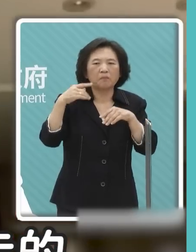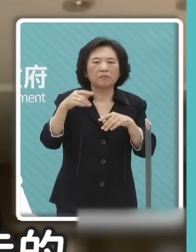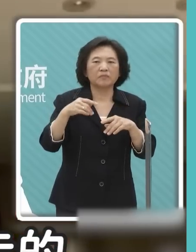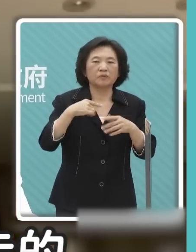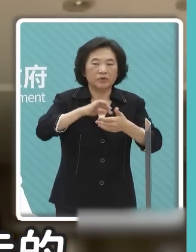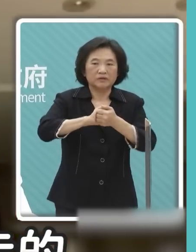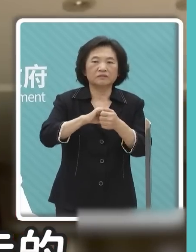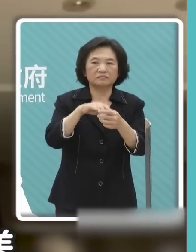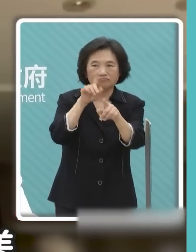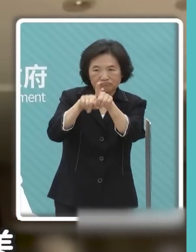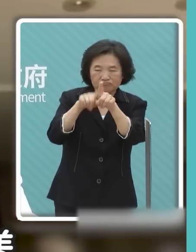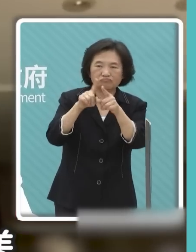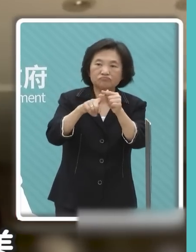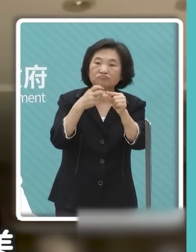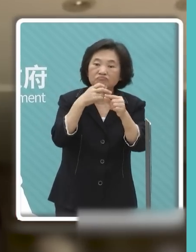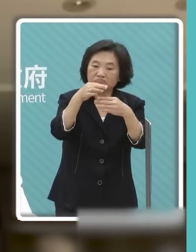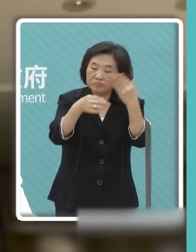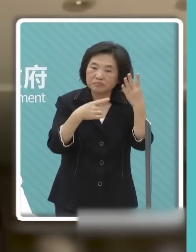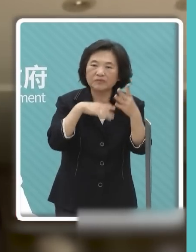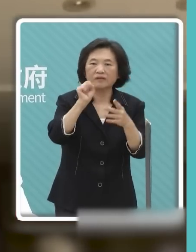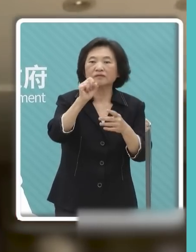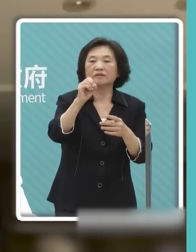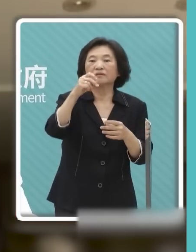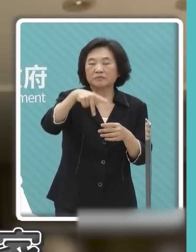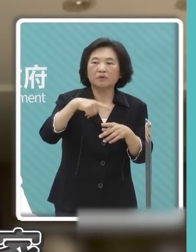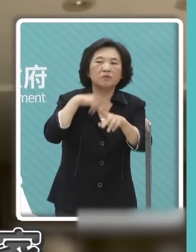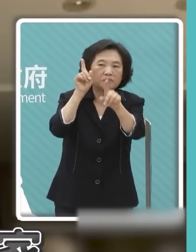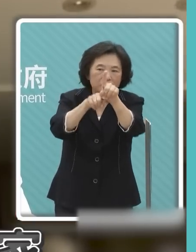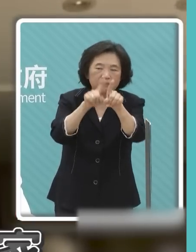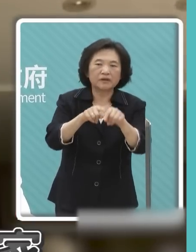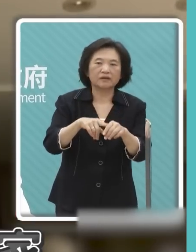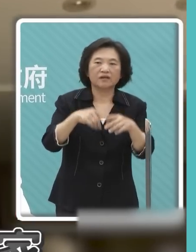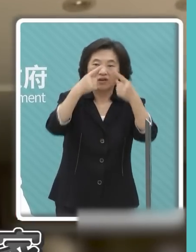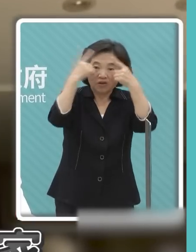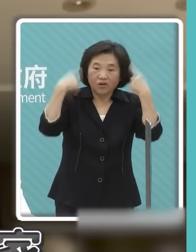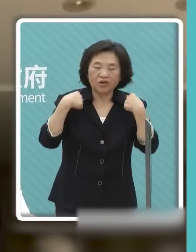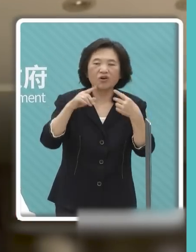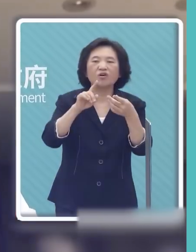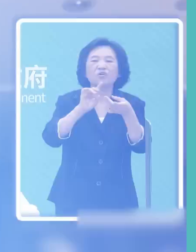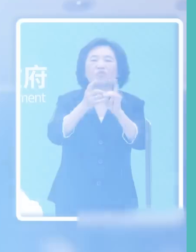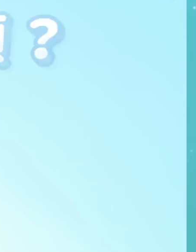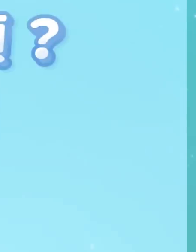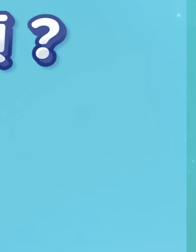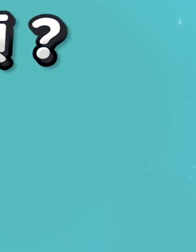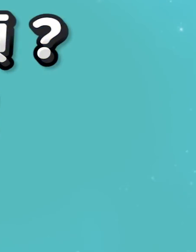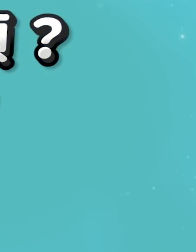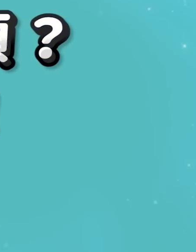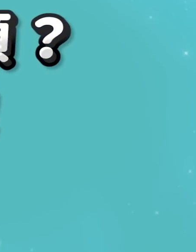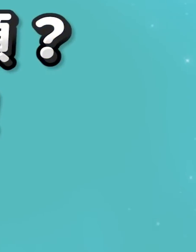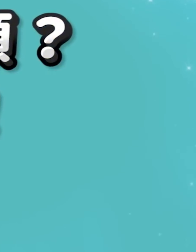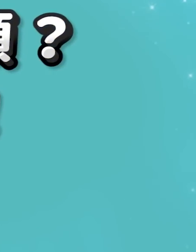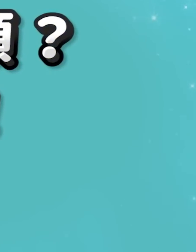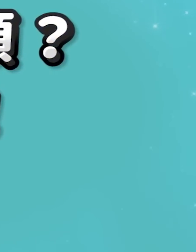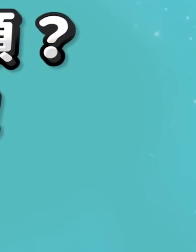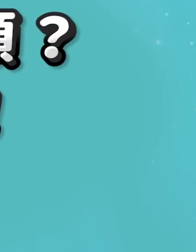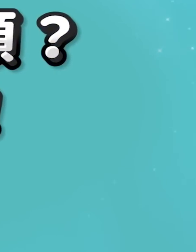照 SOP 在走的，所以我就觉得这样，做以后也不用故意要黑人家来黑人家的，没有必要的。